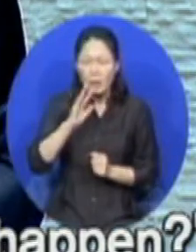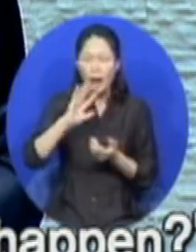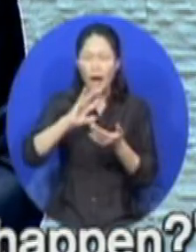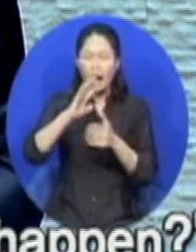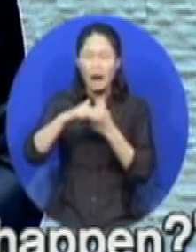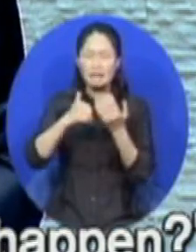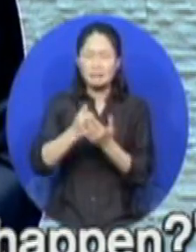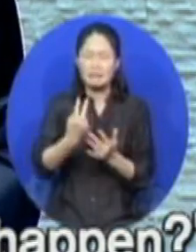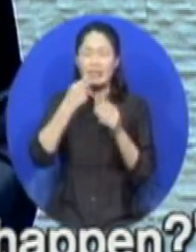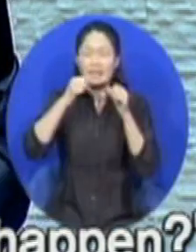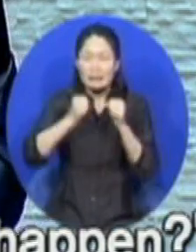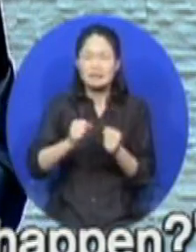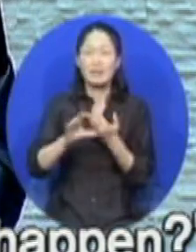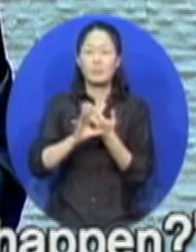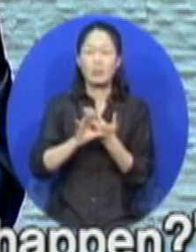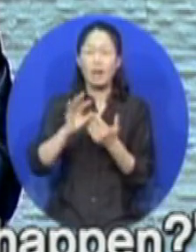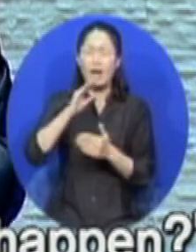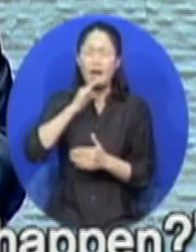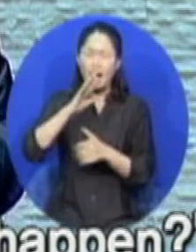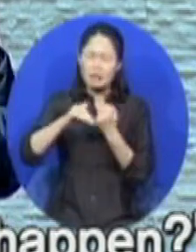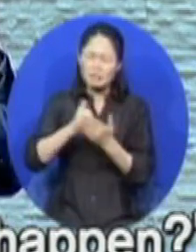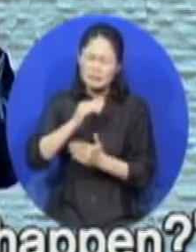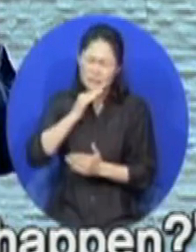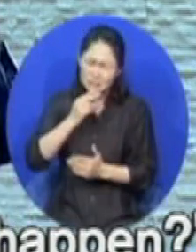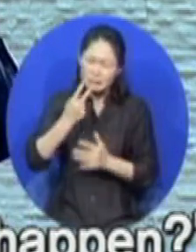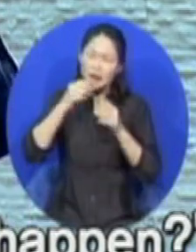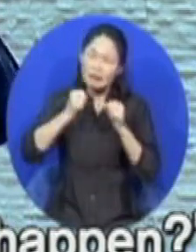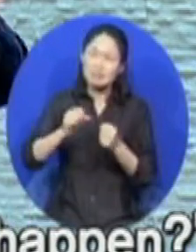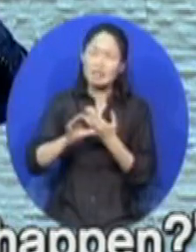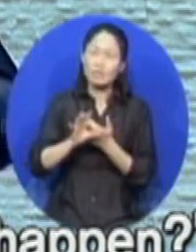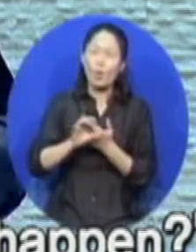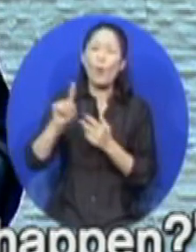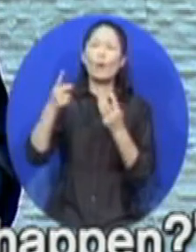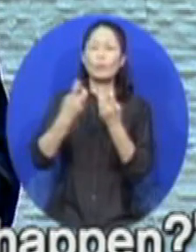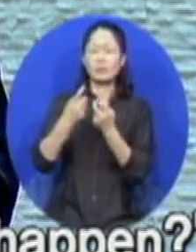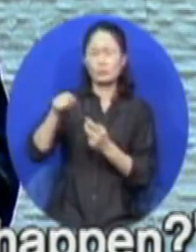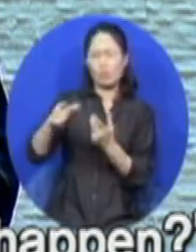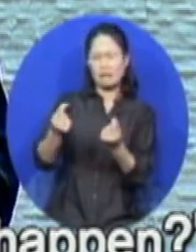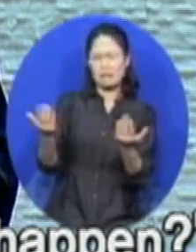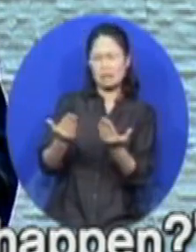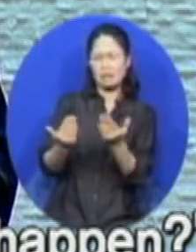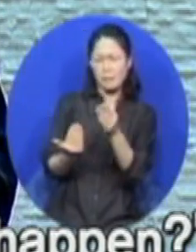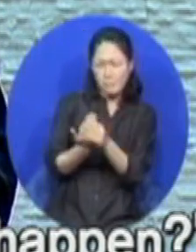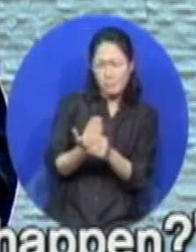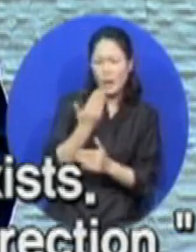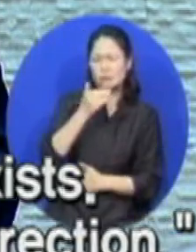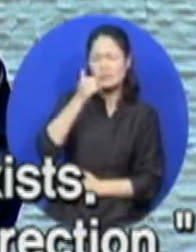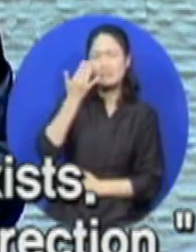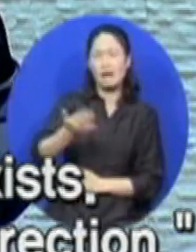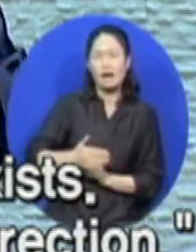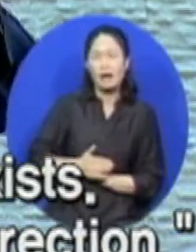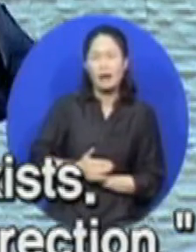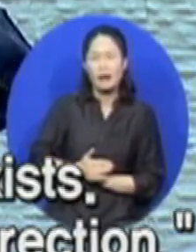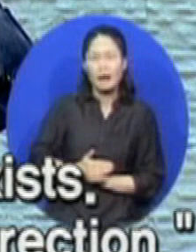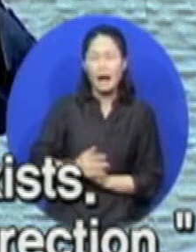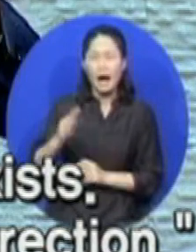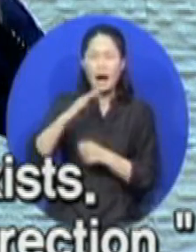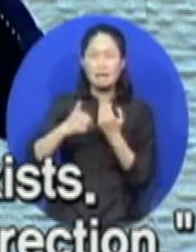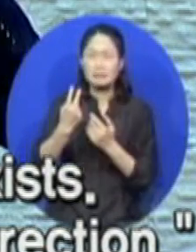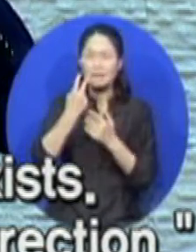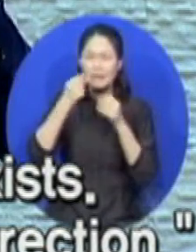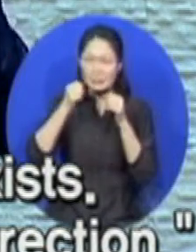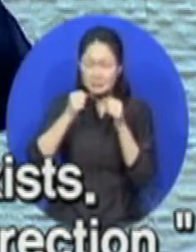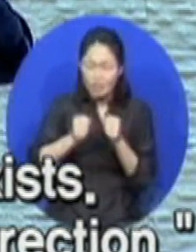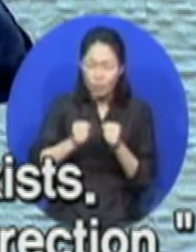계시다면 하나님이 진짜 삶의 계시다면 어떻게 저런 일이 일어날 수가 있어 하나님의 사랑이 쓰다고